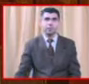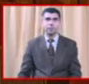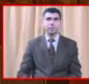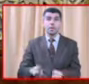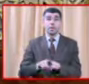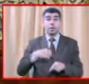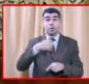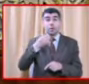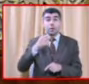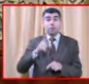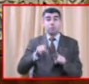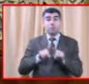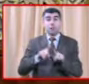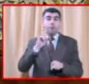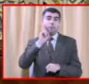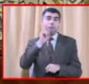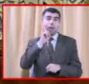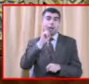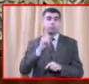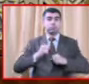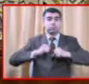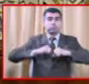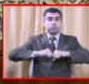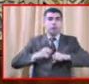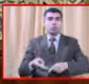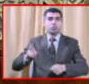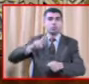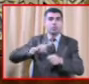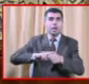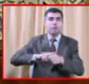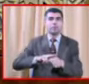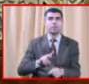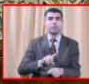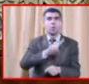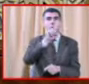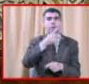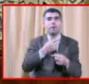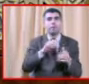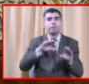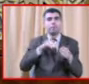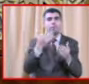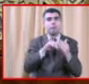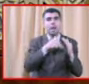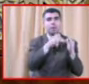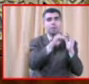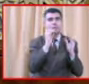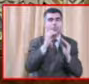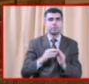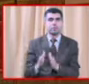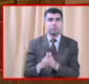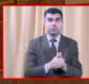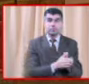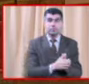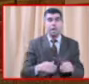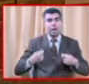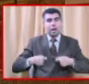والآن أطلب من السيدة أمينة المجلس تلاوة المراسلات الواردة على الرئاسة، فلتتفضل مشكورة. شكرا سيد الرئيس. بسم